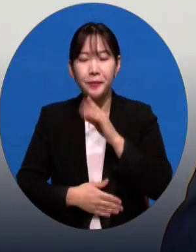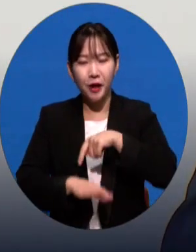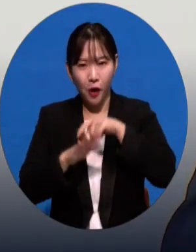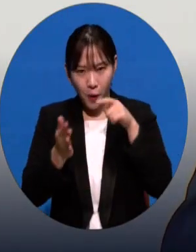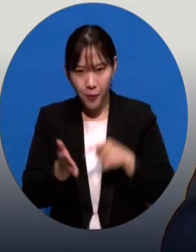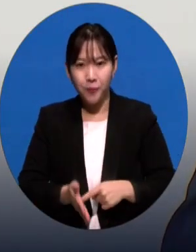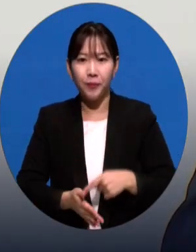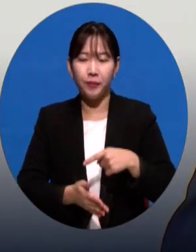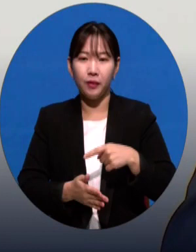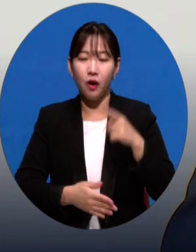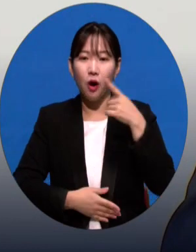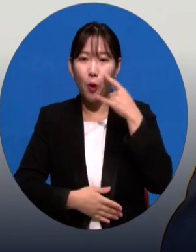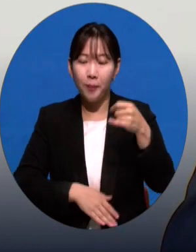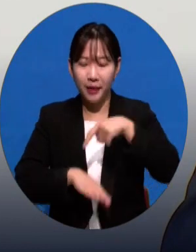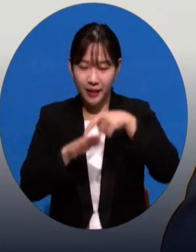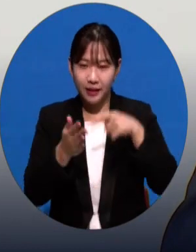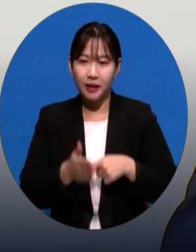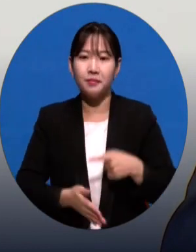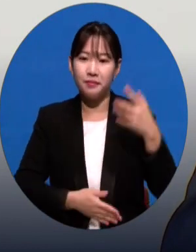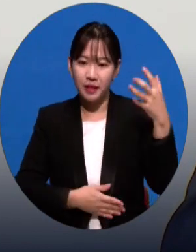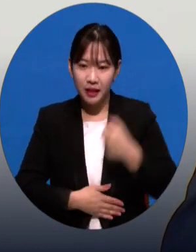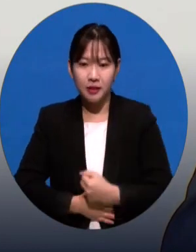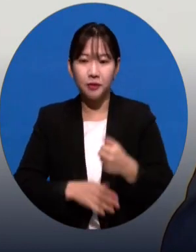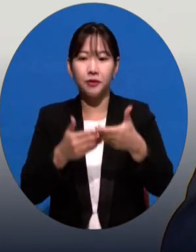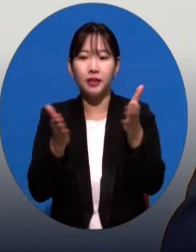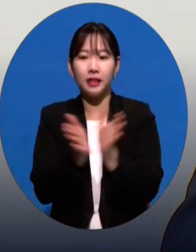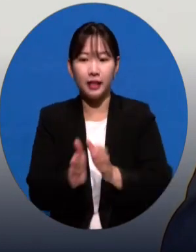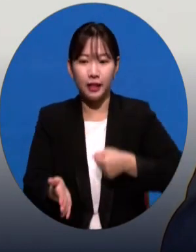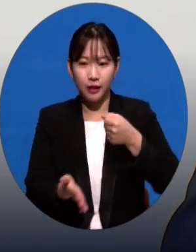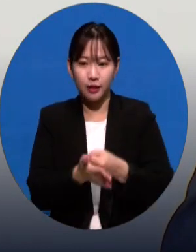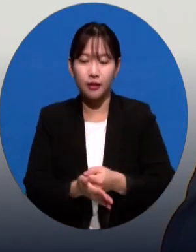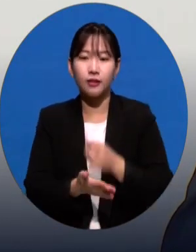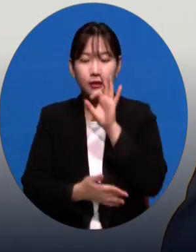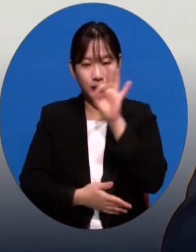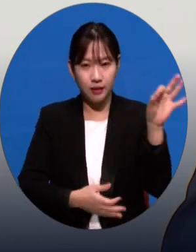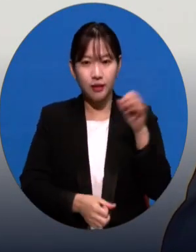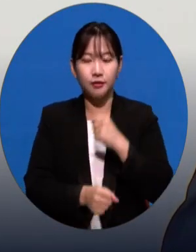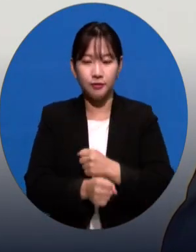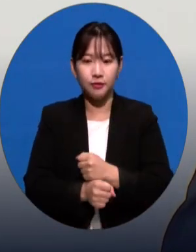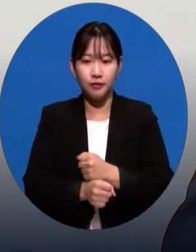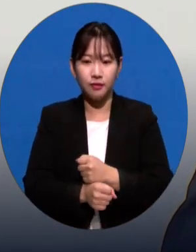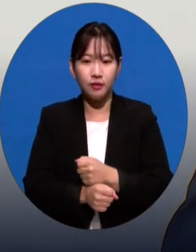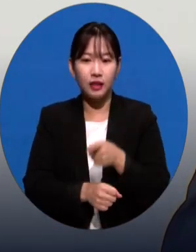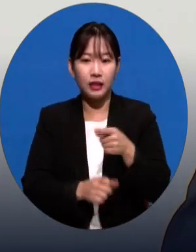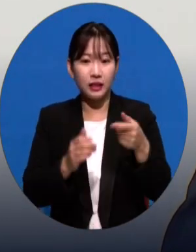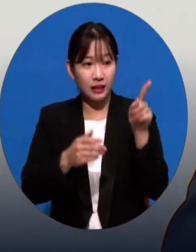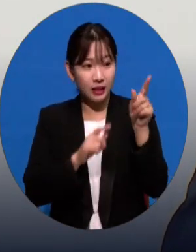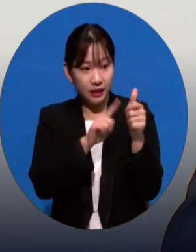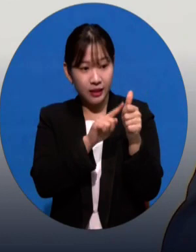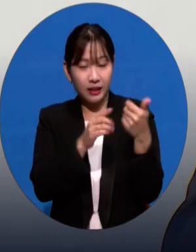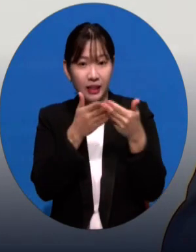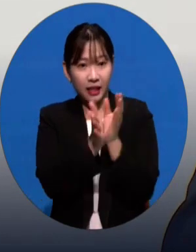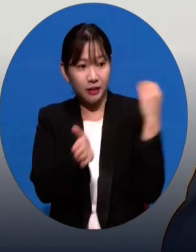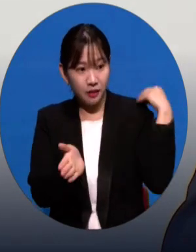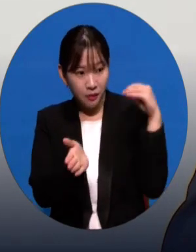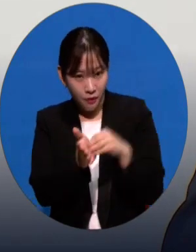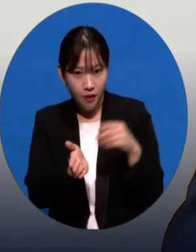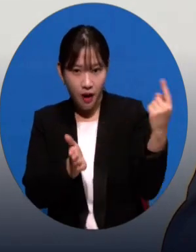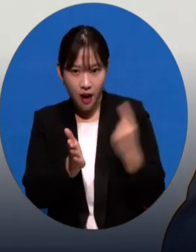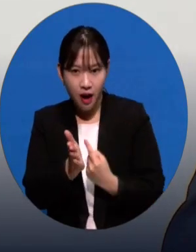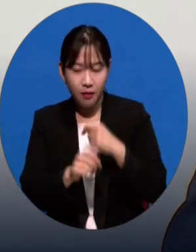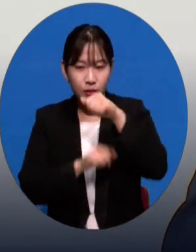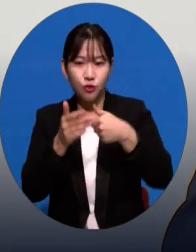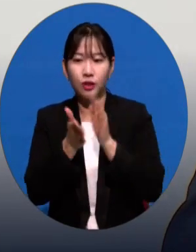진짜 엄마의 심정으로 당의 결정을 존중할 것입니다 그의 복당이 민주당의